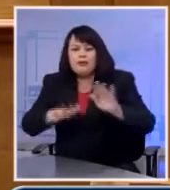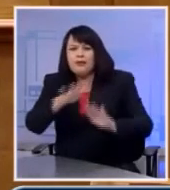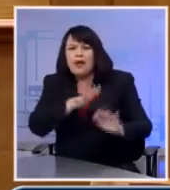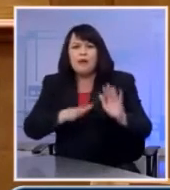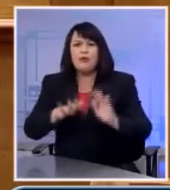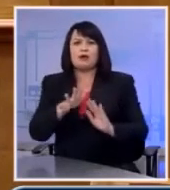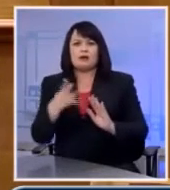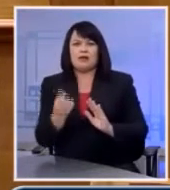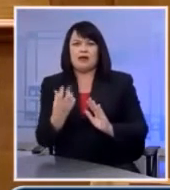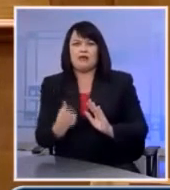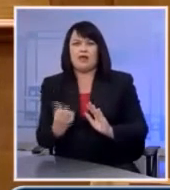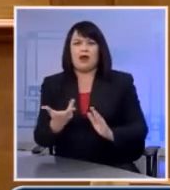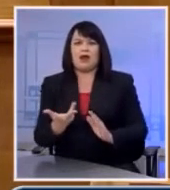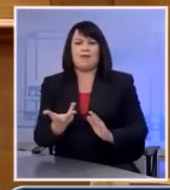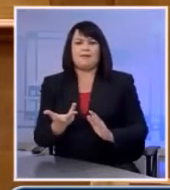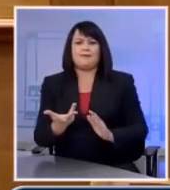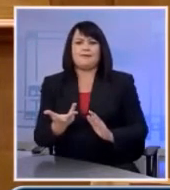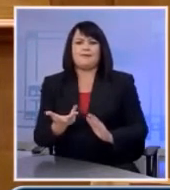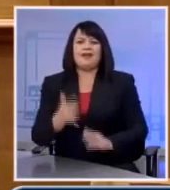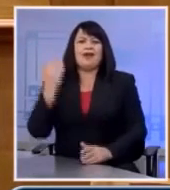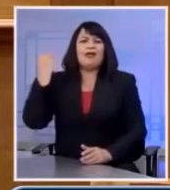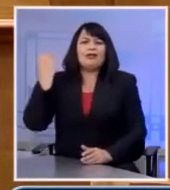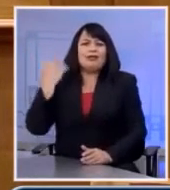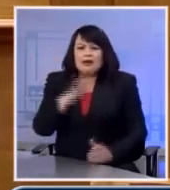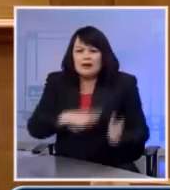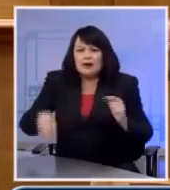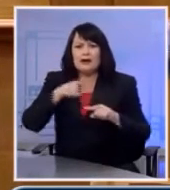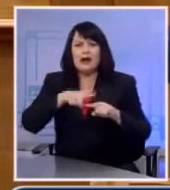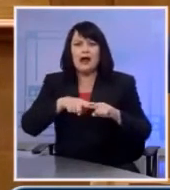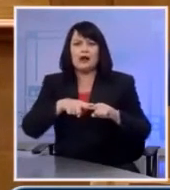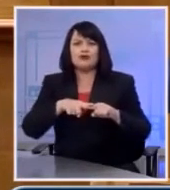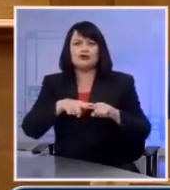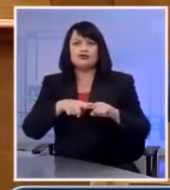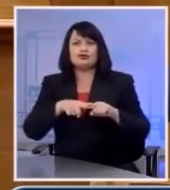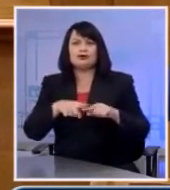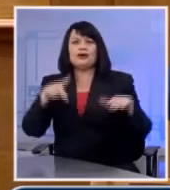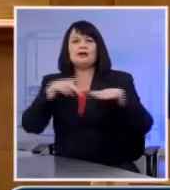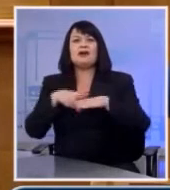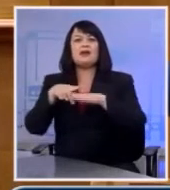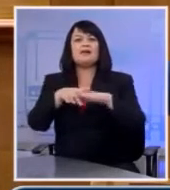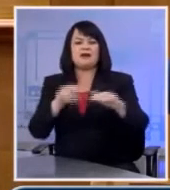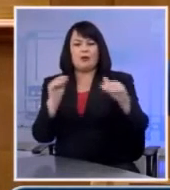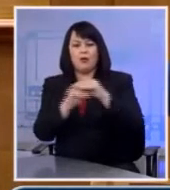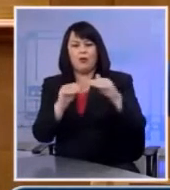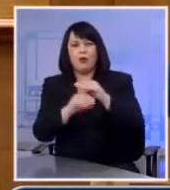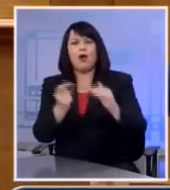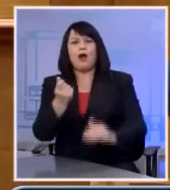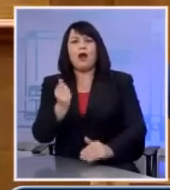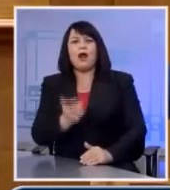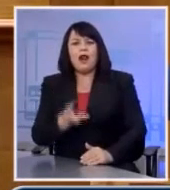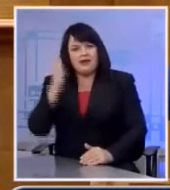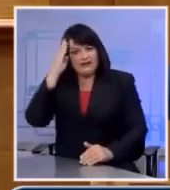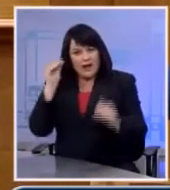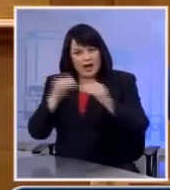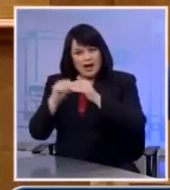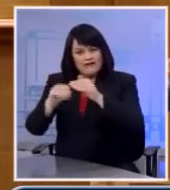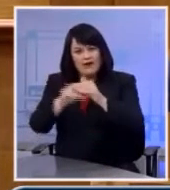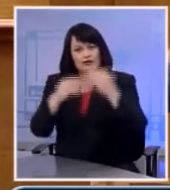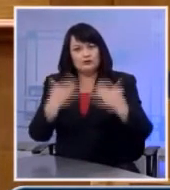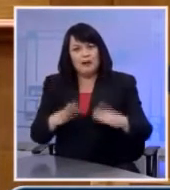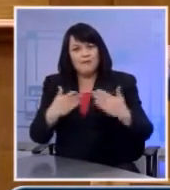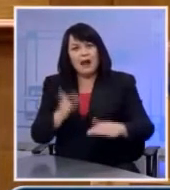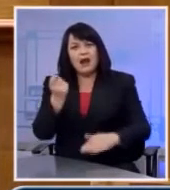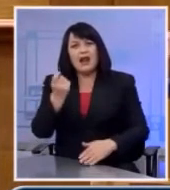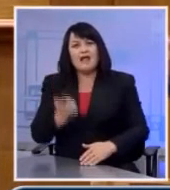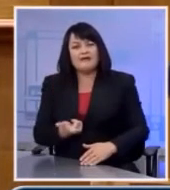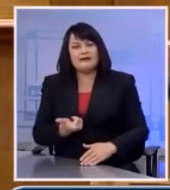τρέφεται από τις θυσίες του ελληνικού λαού, γιατί τα χρήματα των τραπεζών, οι τράπεζες έχουν ανακεφαλαιοποιηθεί και τα χρήματα